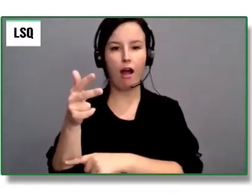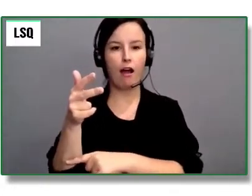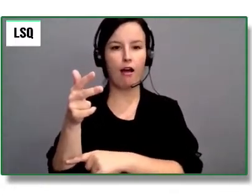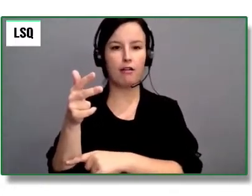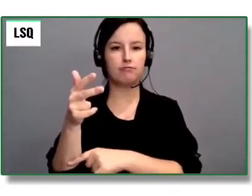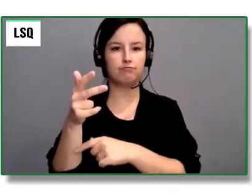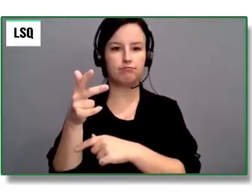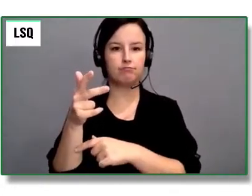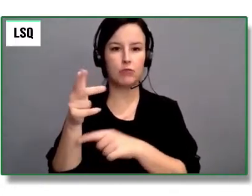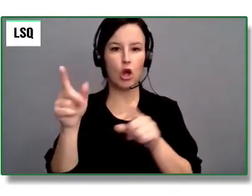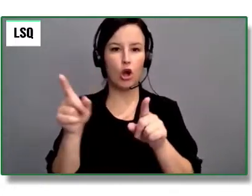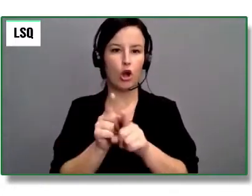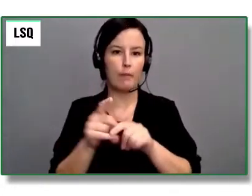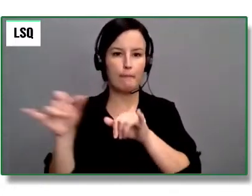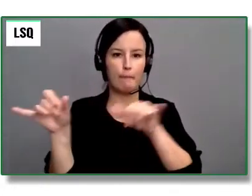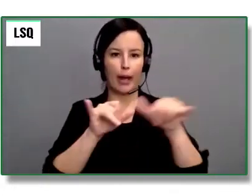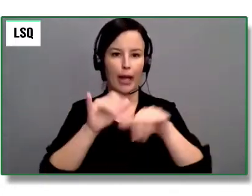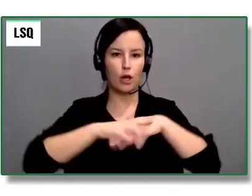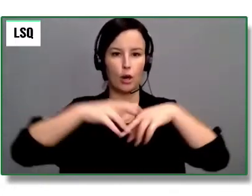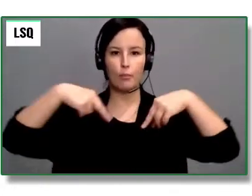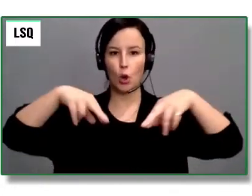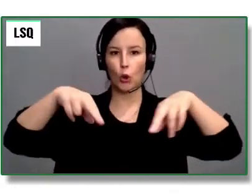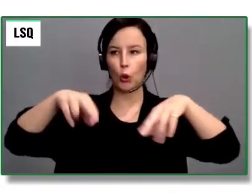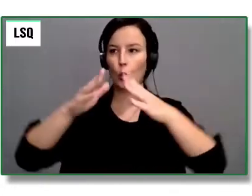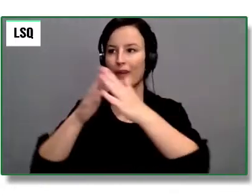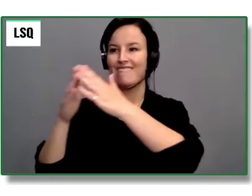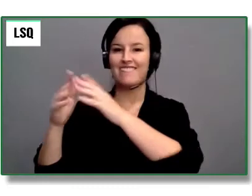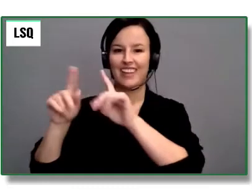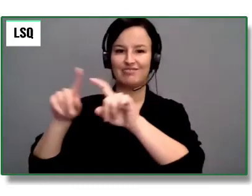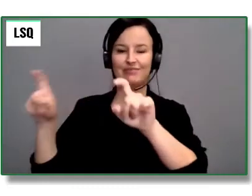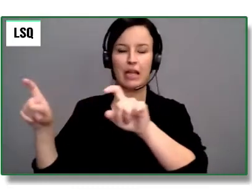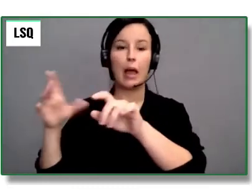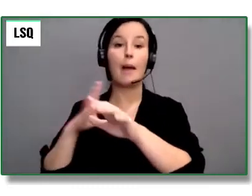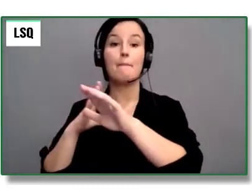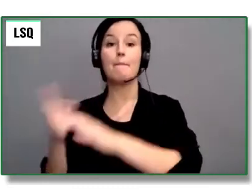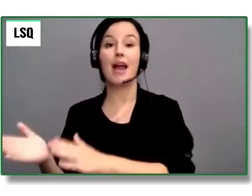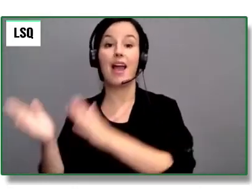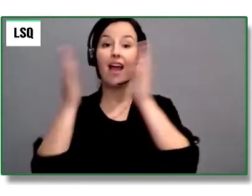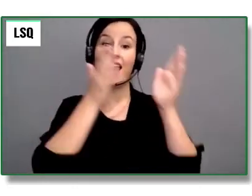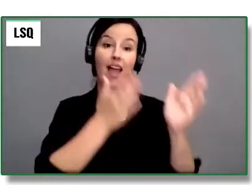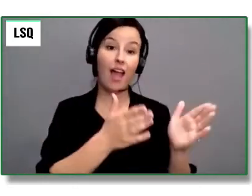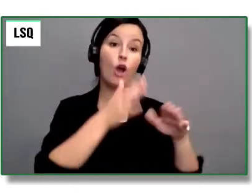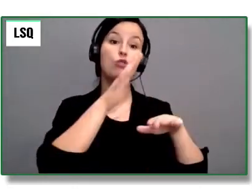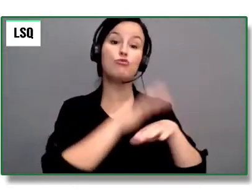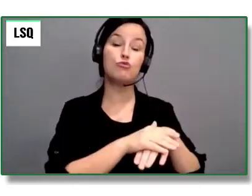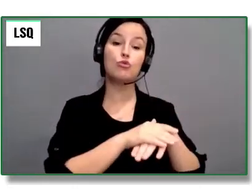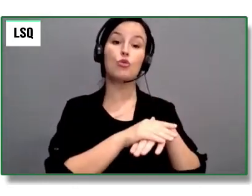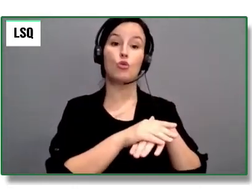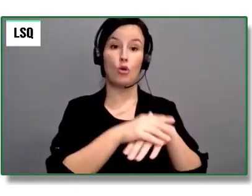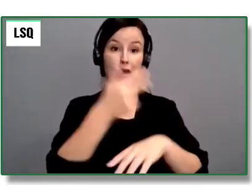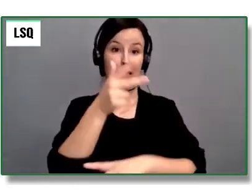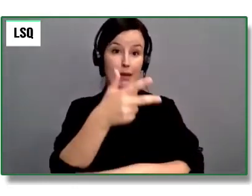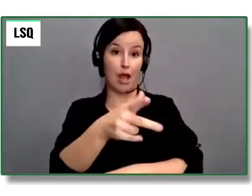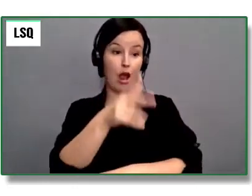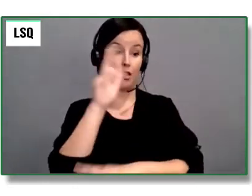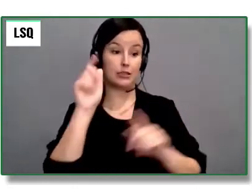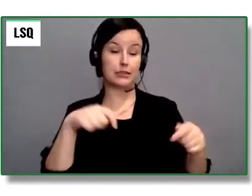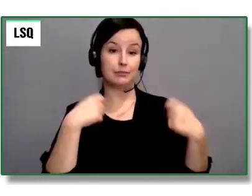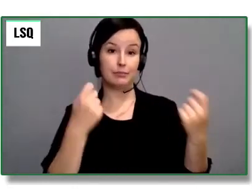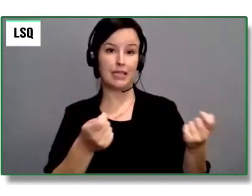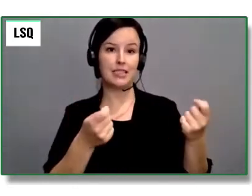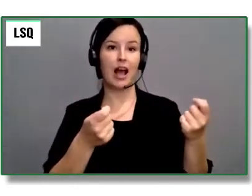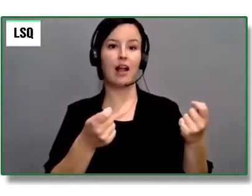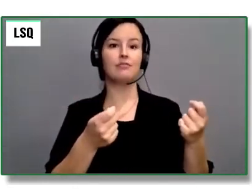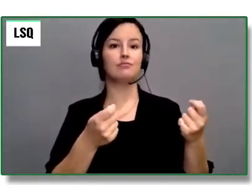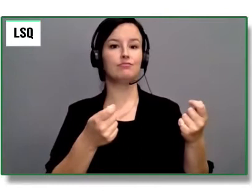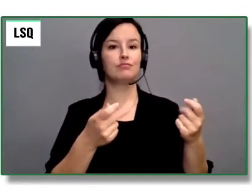qui regardent la rue et les villes, mais c'est fait avec donc une caméra spéciale qui accompagne des